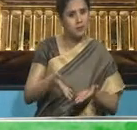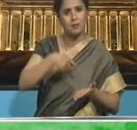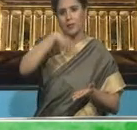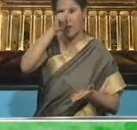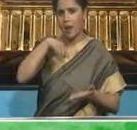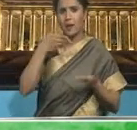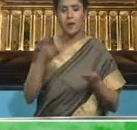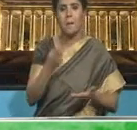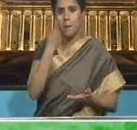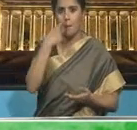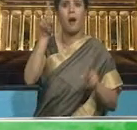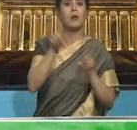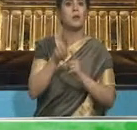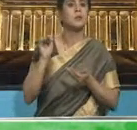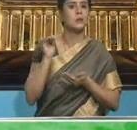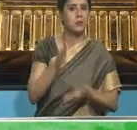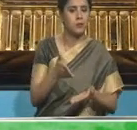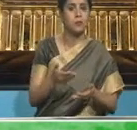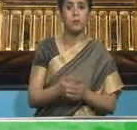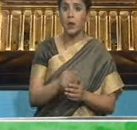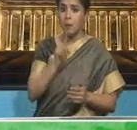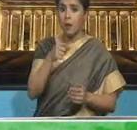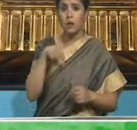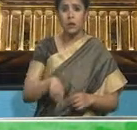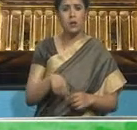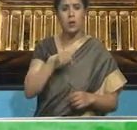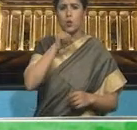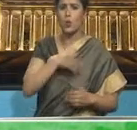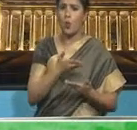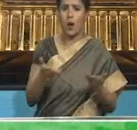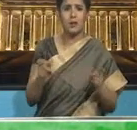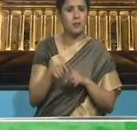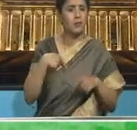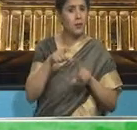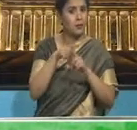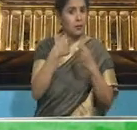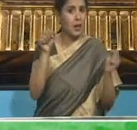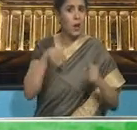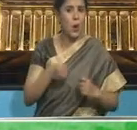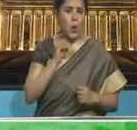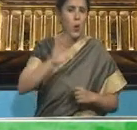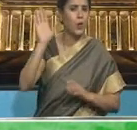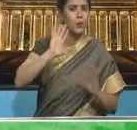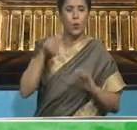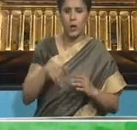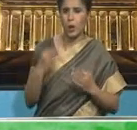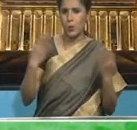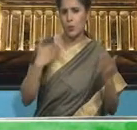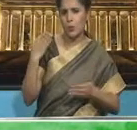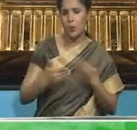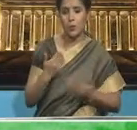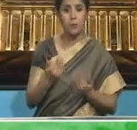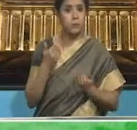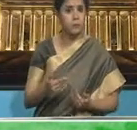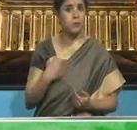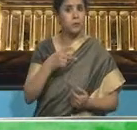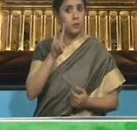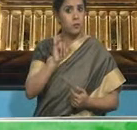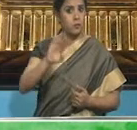भी हमारा आधुनिक गणतंत्र युवा है। स्वतंत्रता के प्रारंभिक वर्षों में